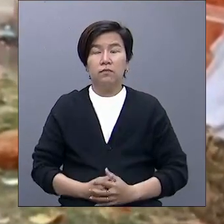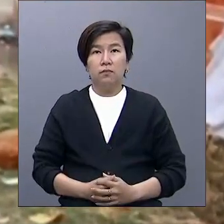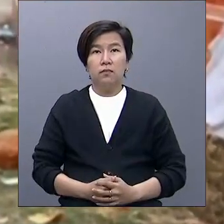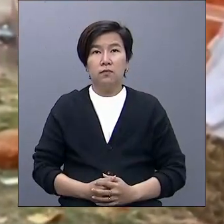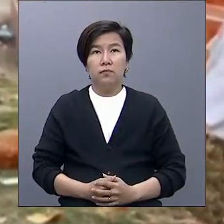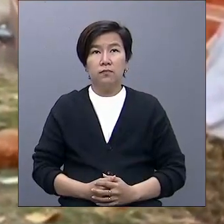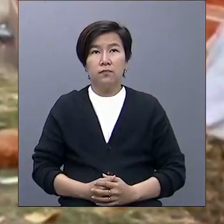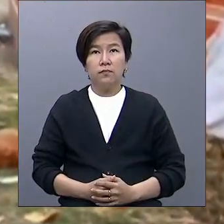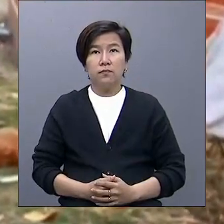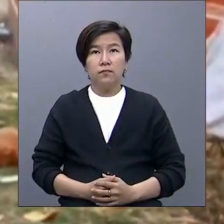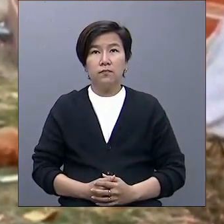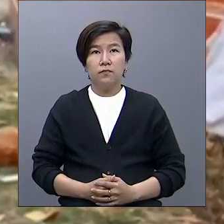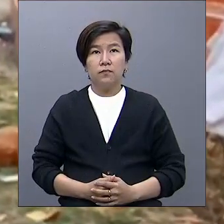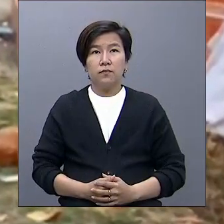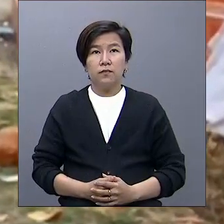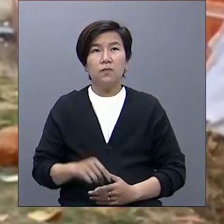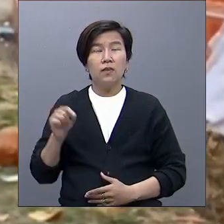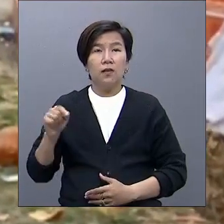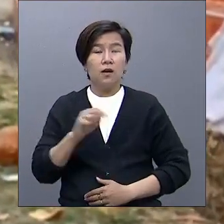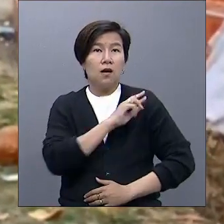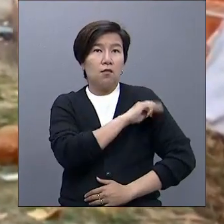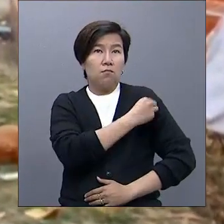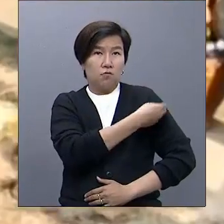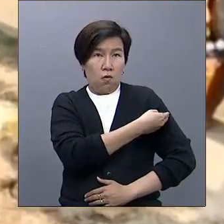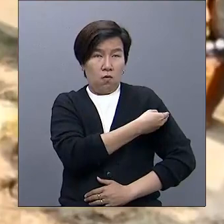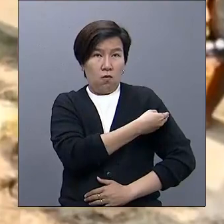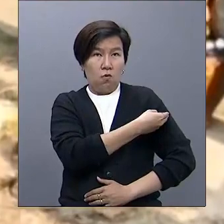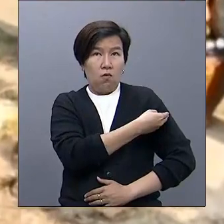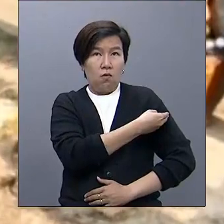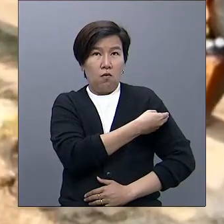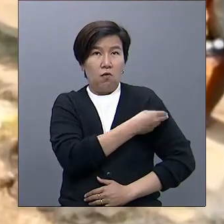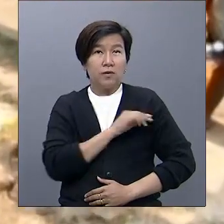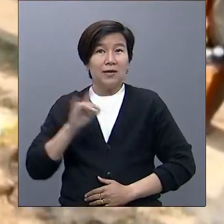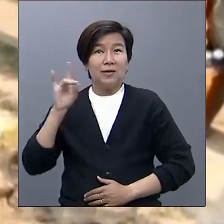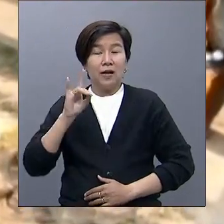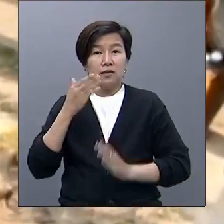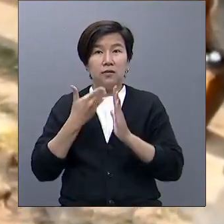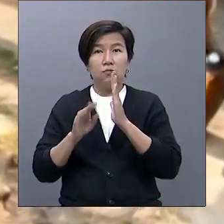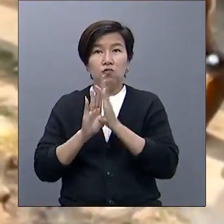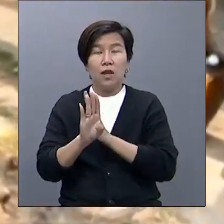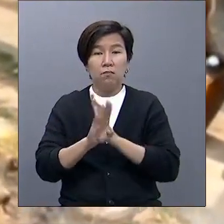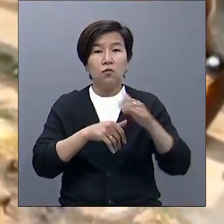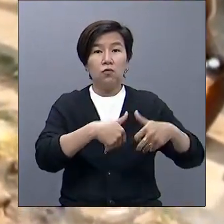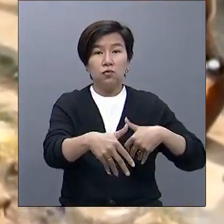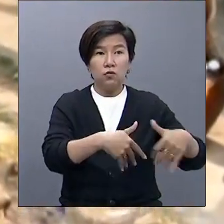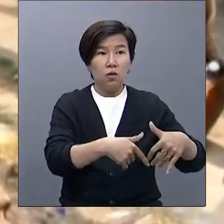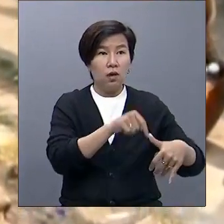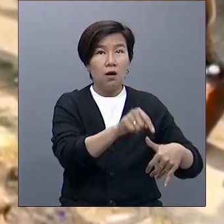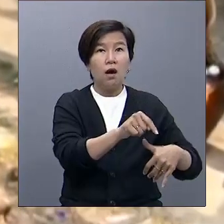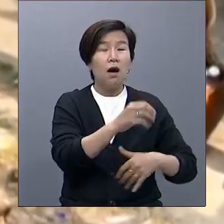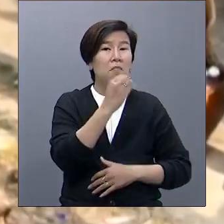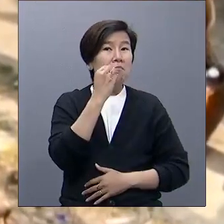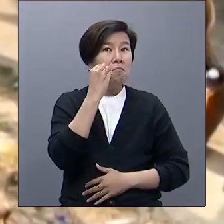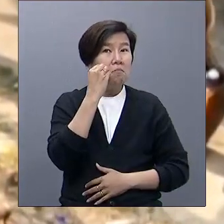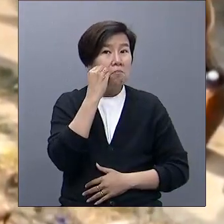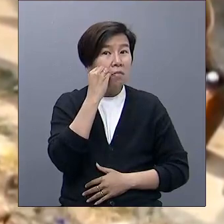นายทวัสชัยจันฮงค่ะ เป็นประสุสัว์อำเภอรหน้องกี่จังหวบุริรัมนะคะ รบแจ้งจชาวบ้านบ้านน้อยหน้องแก่